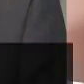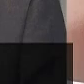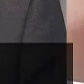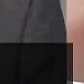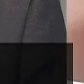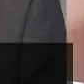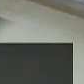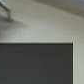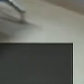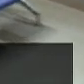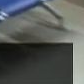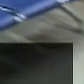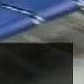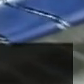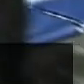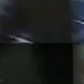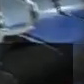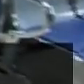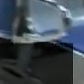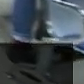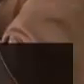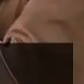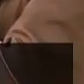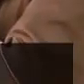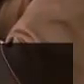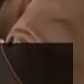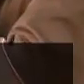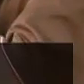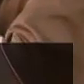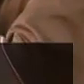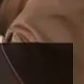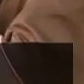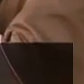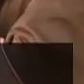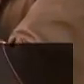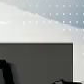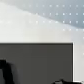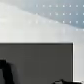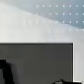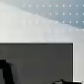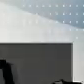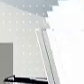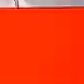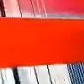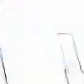Menteri Keuangan bangkitkan siapa bertanggungjawab palsukan akaun LHDN.